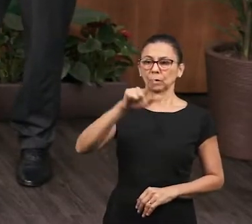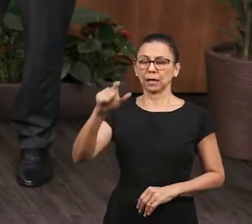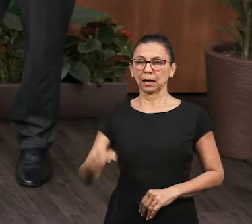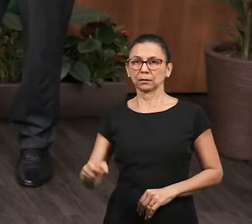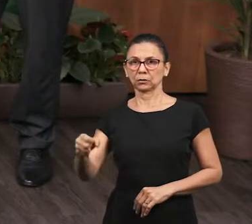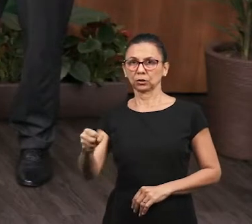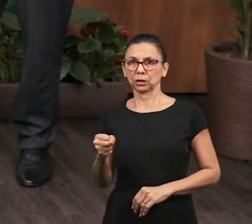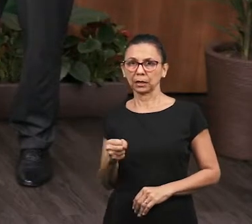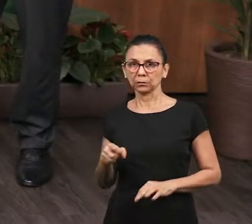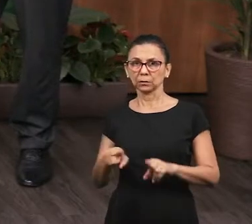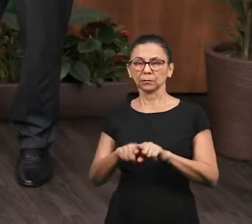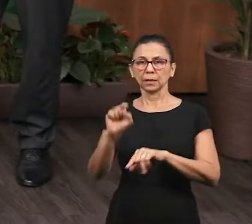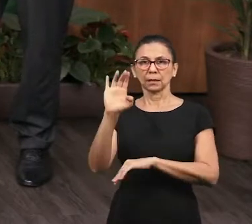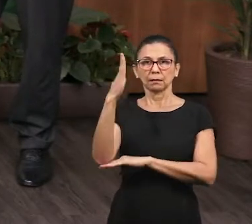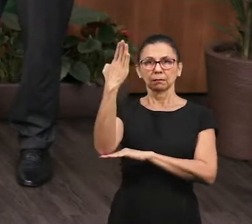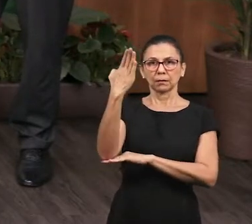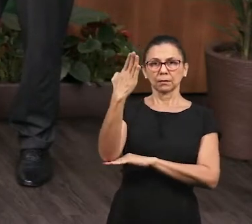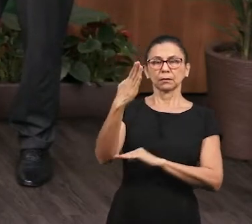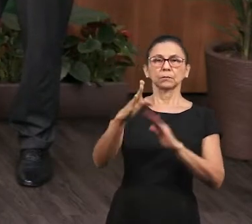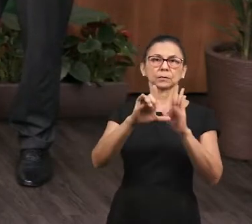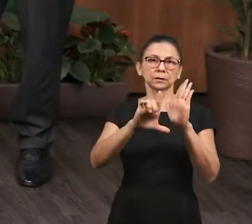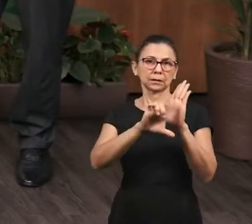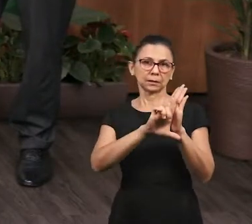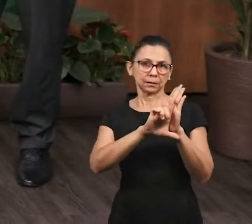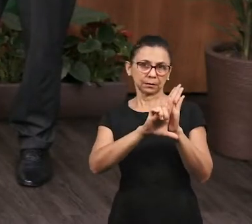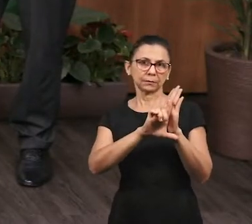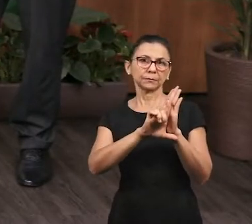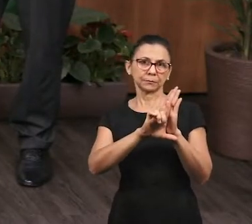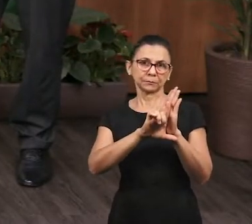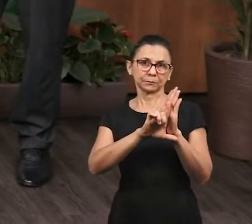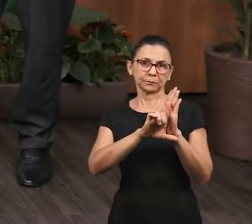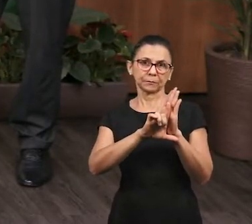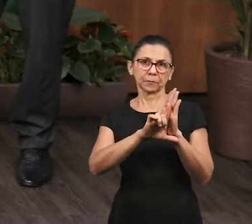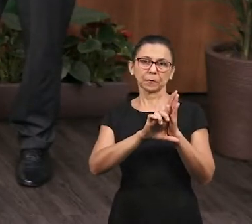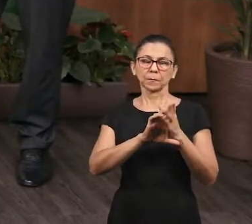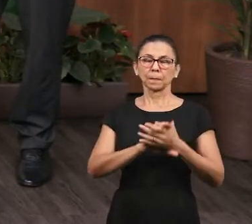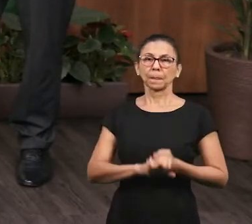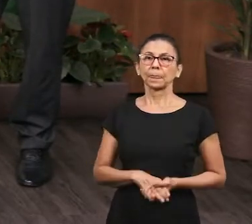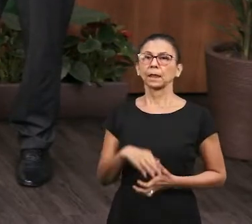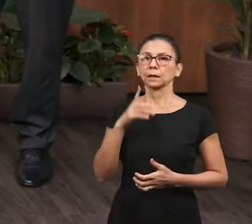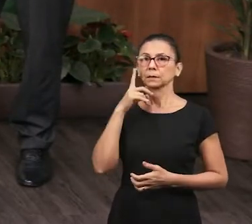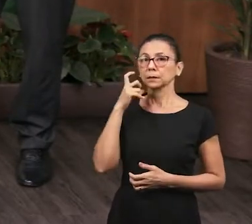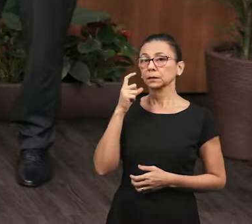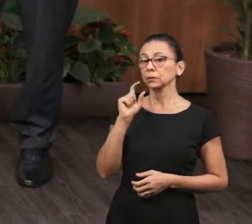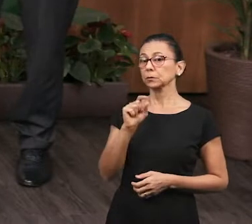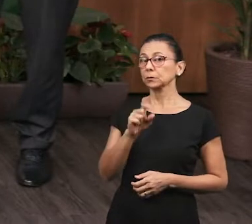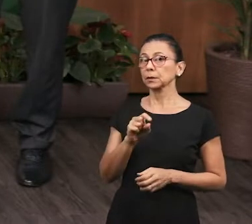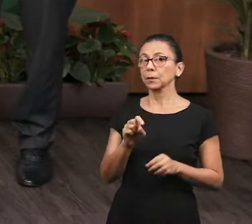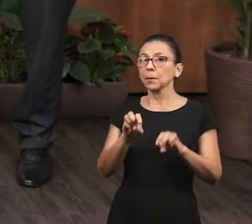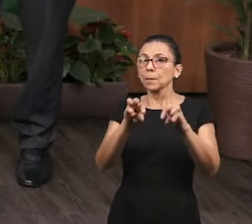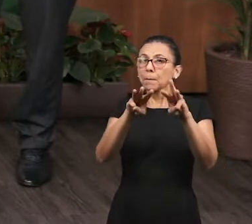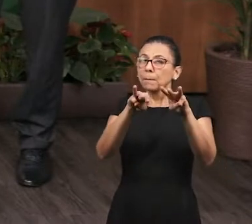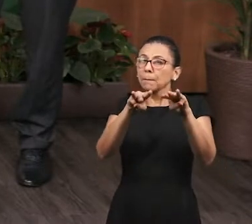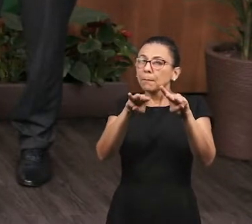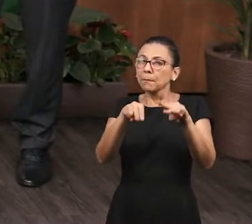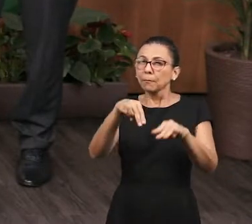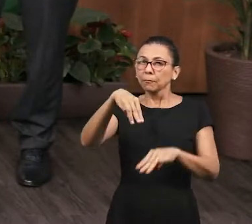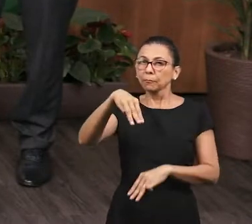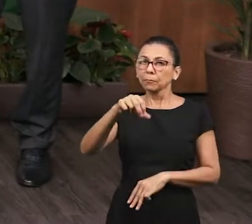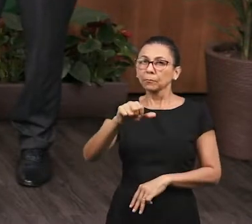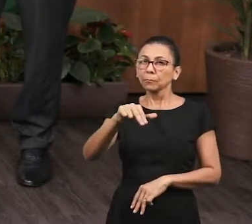Завета. Очень важно напомнить, что манна – это было питание,